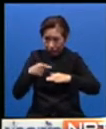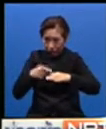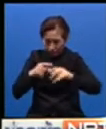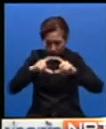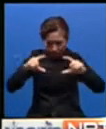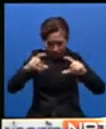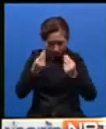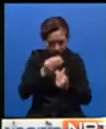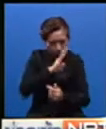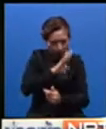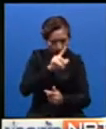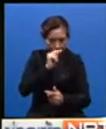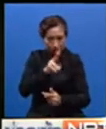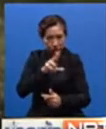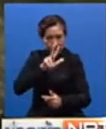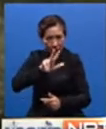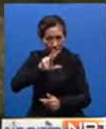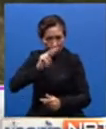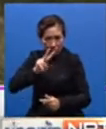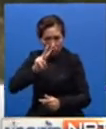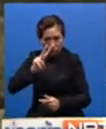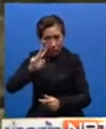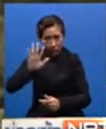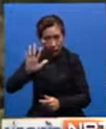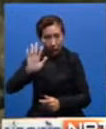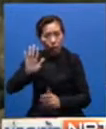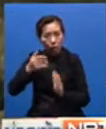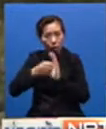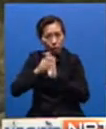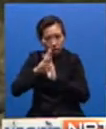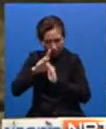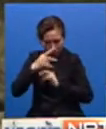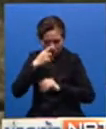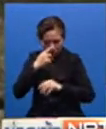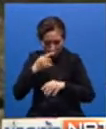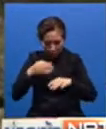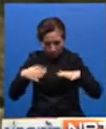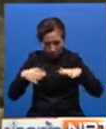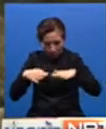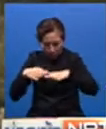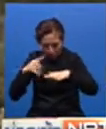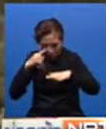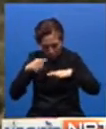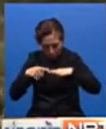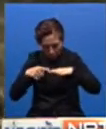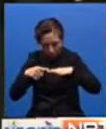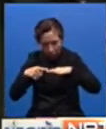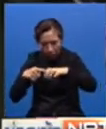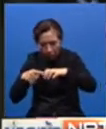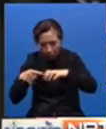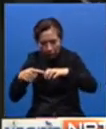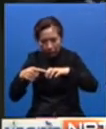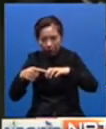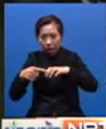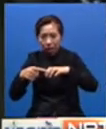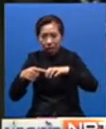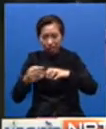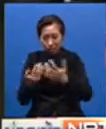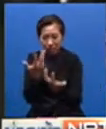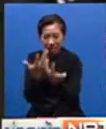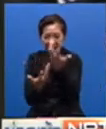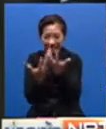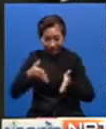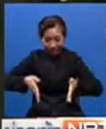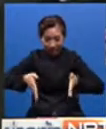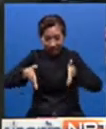ทะเบียนบใบไม้ททหาร 3225บุรีรัมย์ในสภาพนั้นด้านหน้าพังยับเยินทีเดียวนะคะเข้าไปอยู่ในพงหญ้าข้างทาง